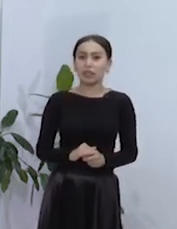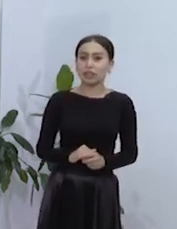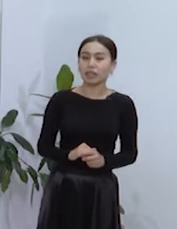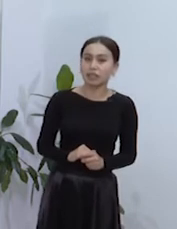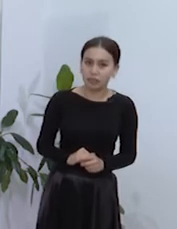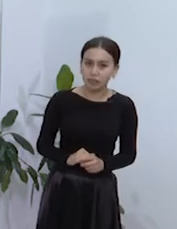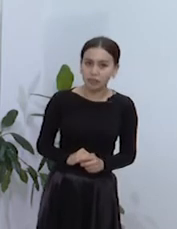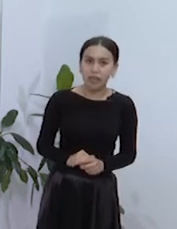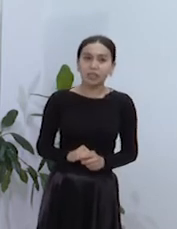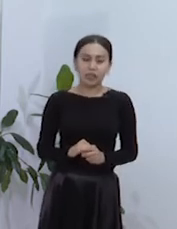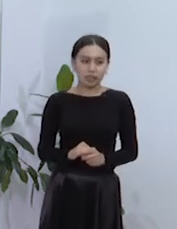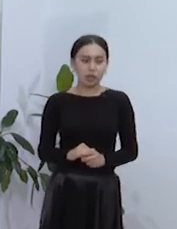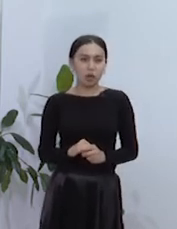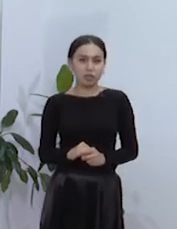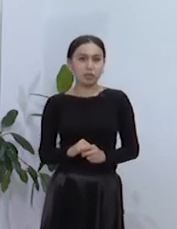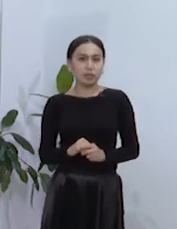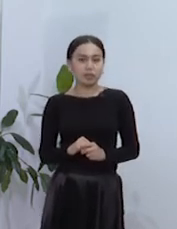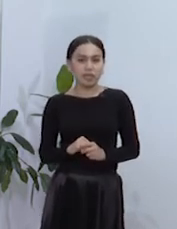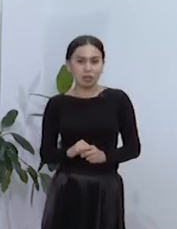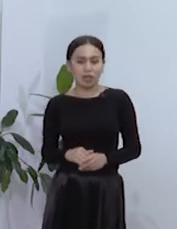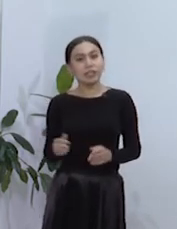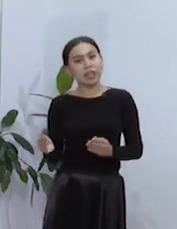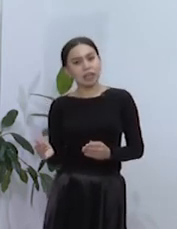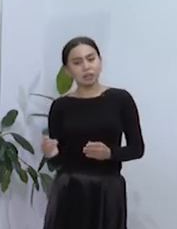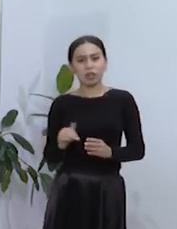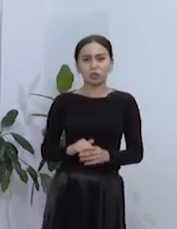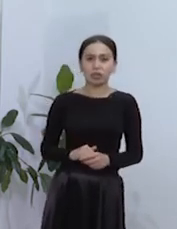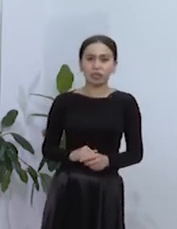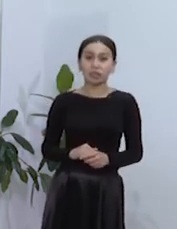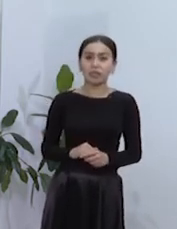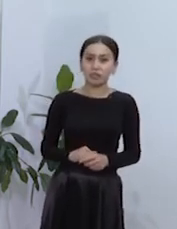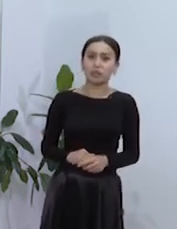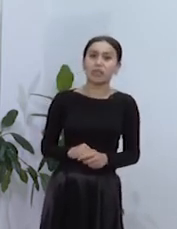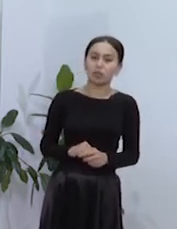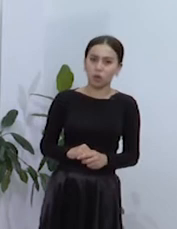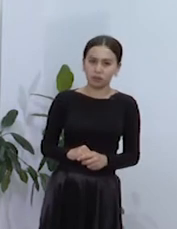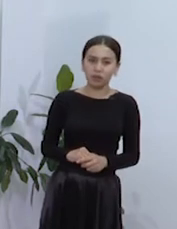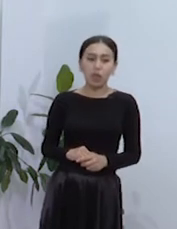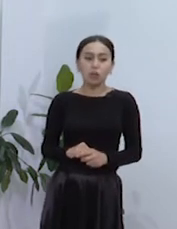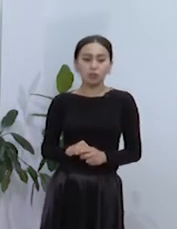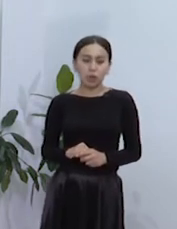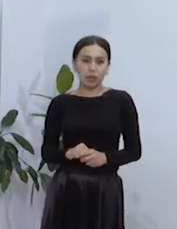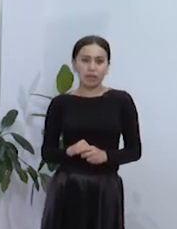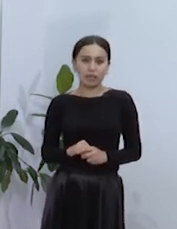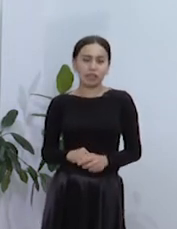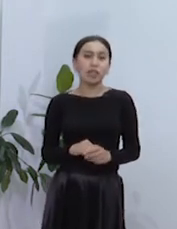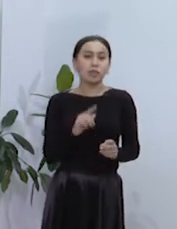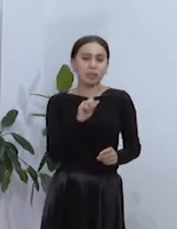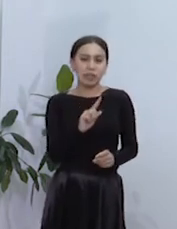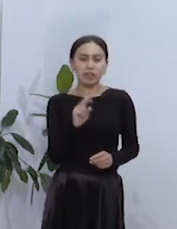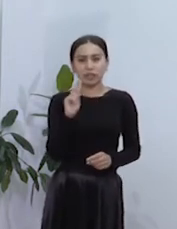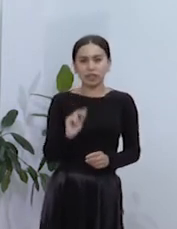qismini o'rgangan edik. Keling, hozir biz sizlar bilan yangi mashg'ulotga kirishimizdan oldin dutor